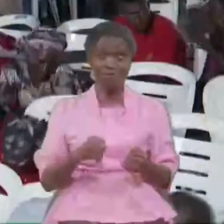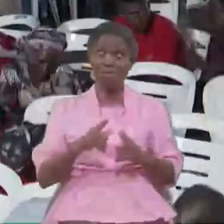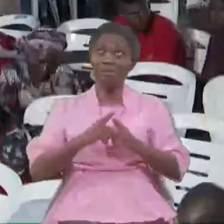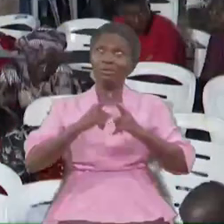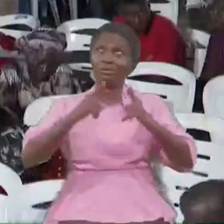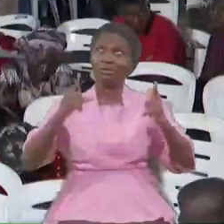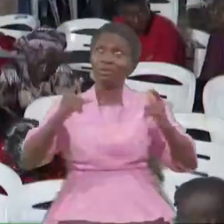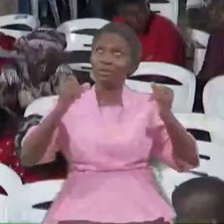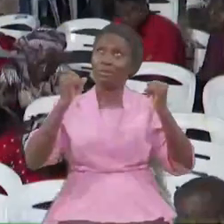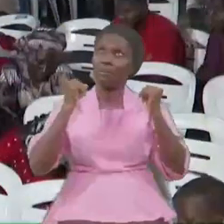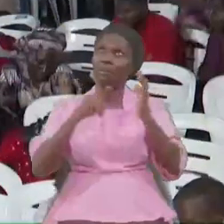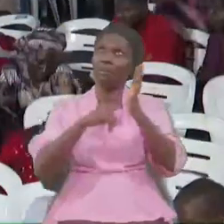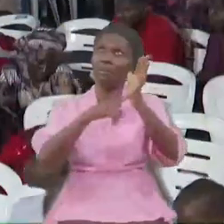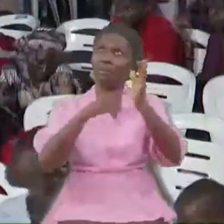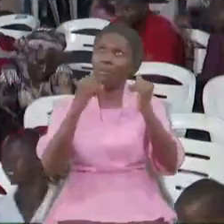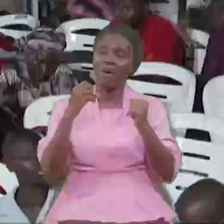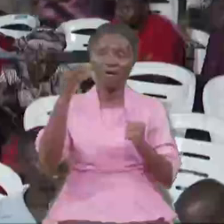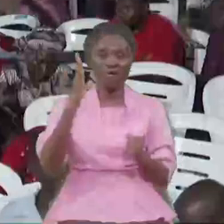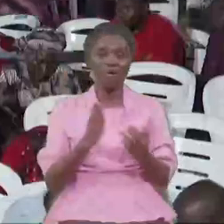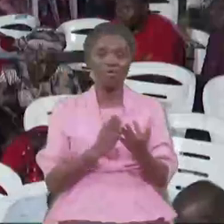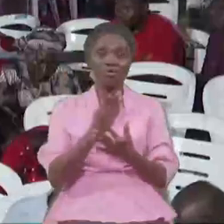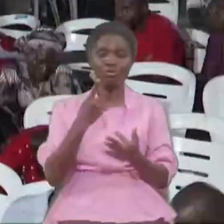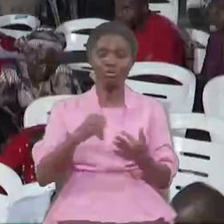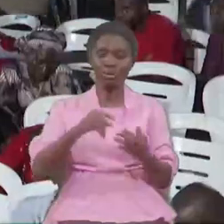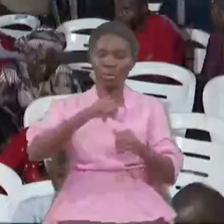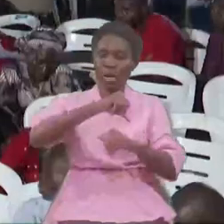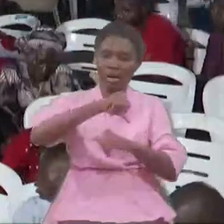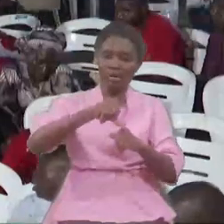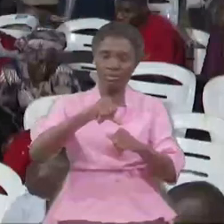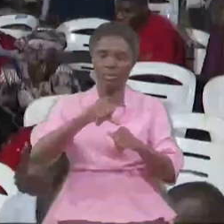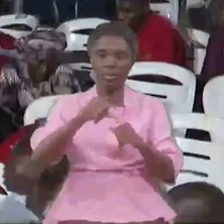préparons-nous pour la grande démonstration de